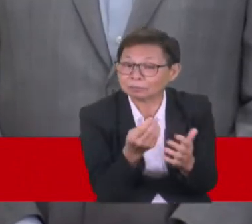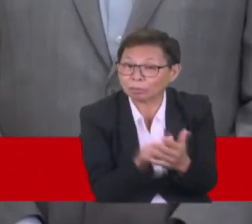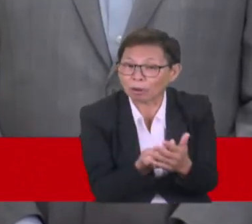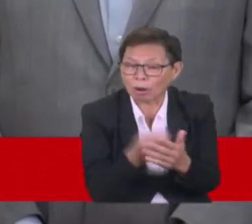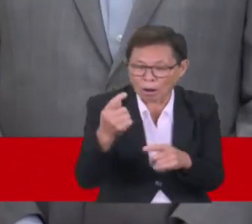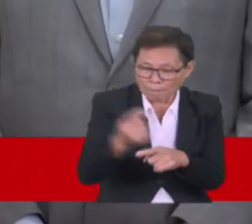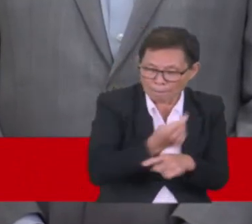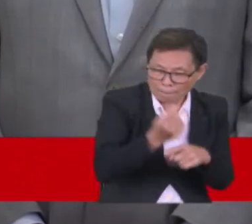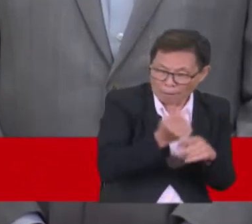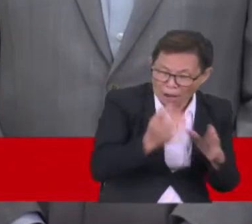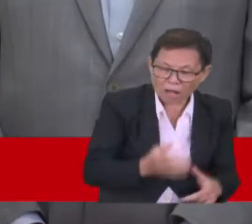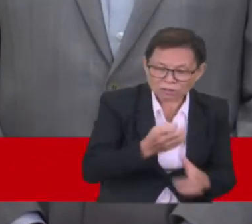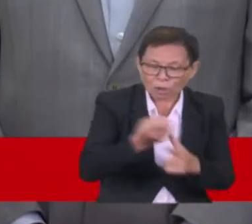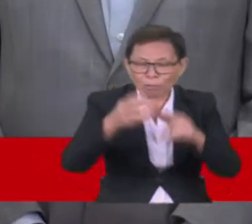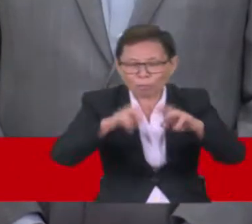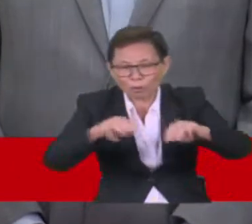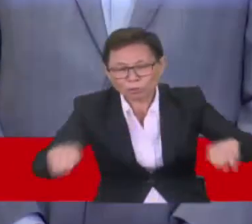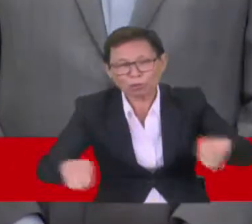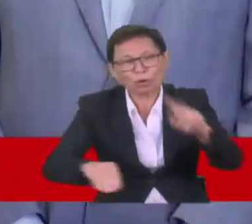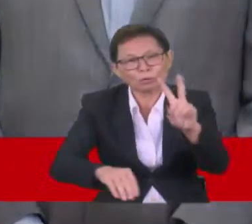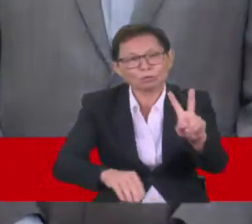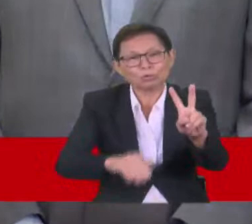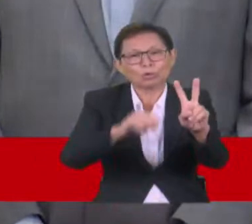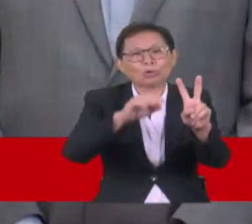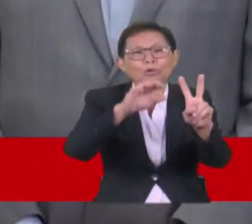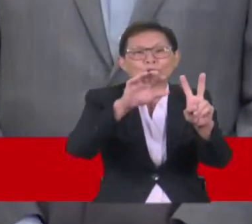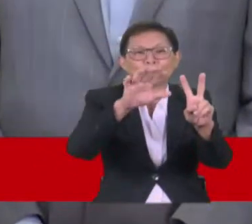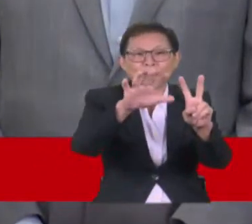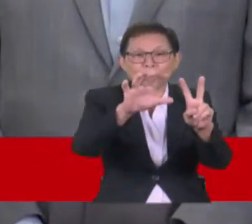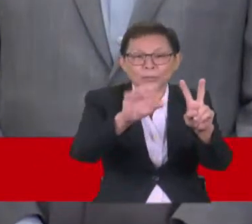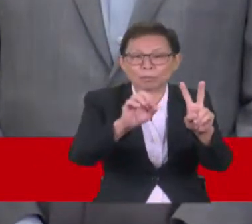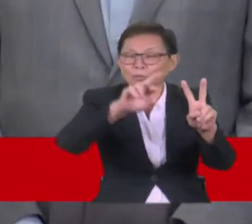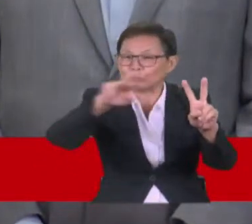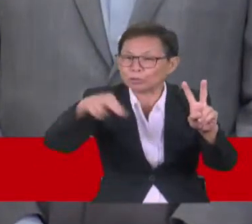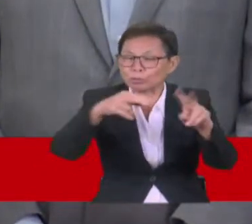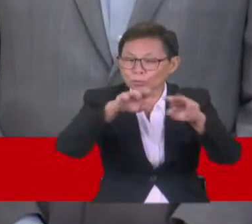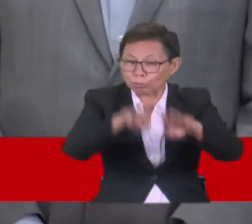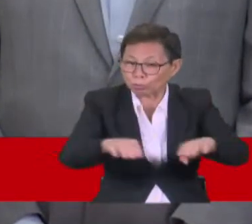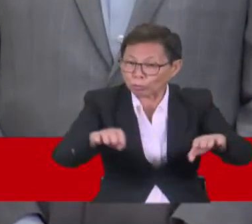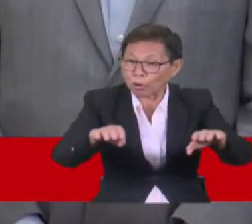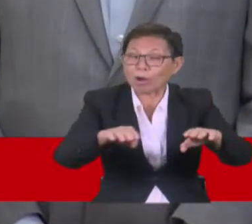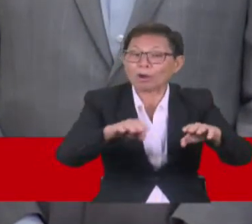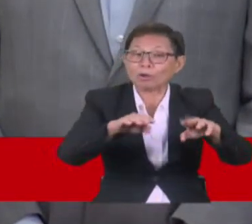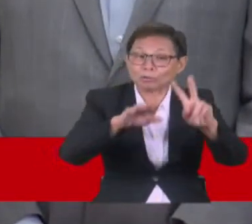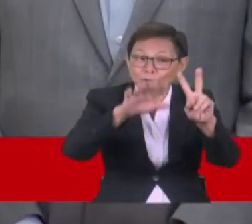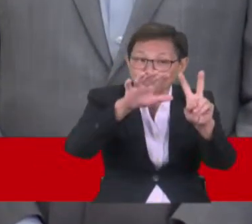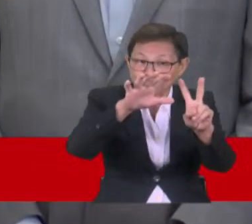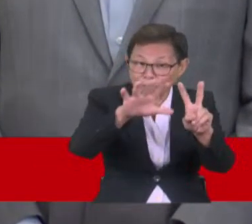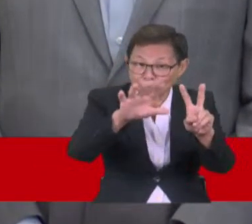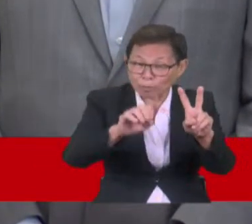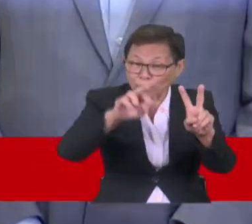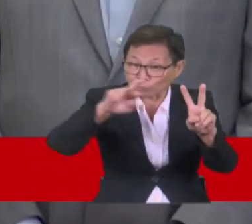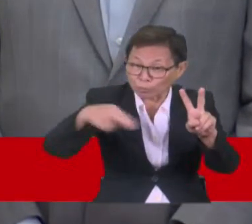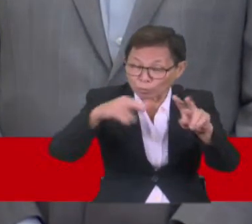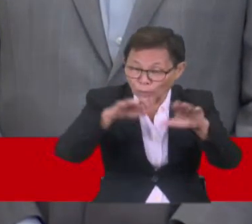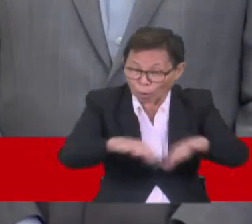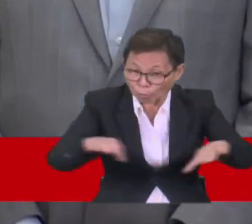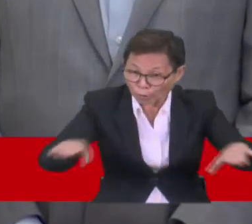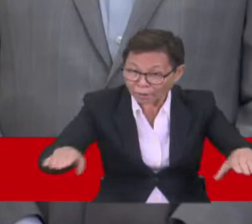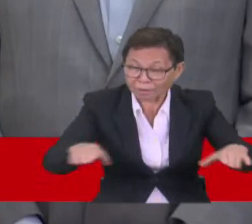pelatih yaitu pelajar sekitar 250.000 orang di bawah banyak